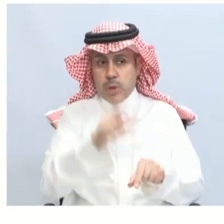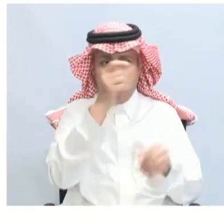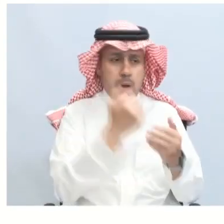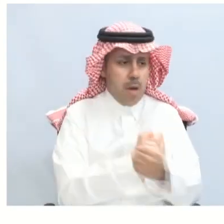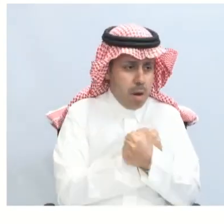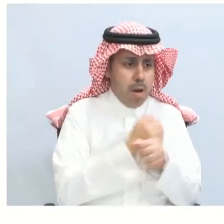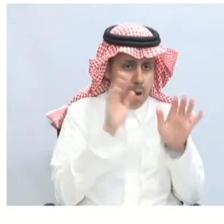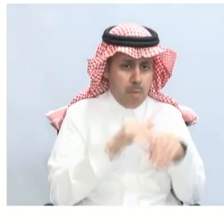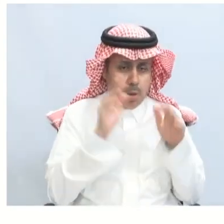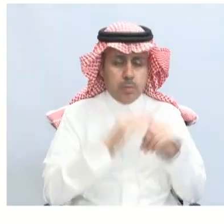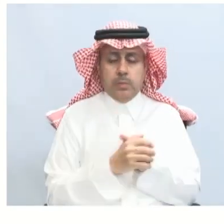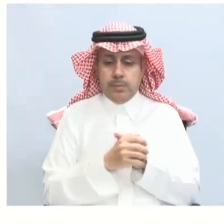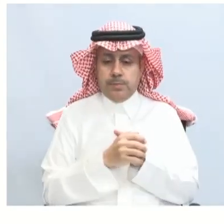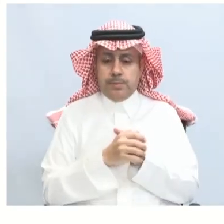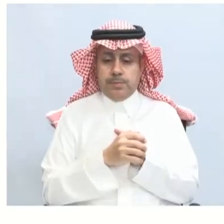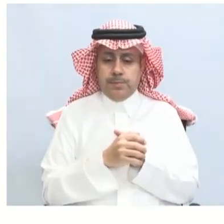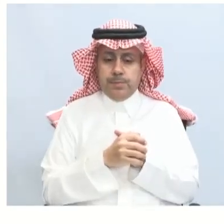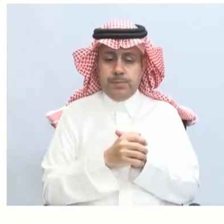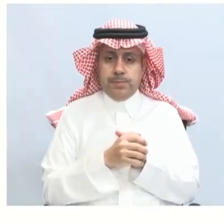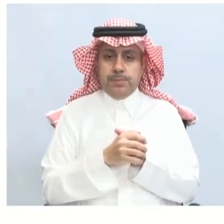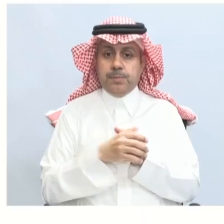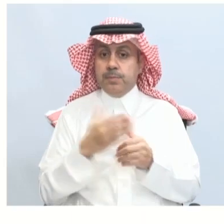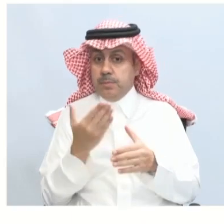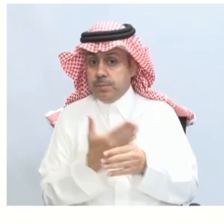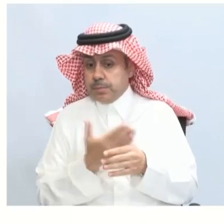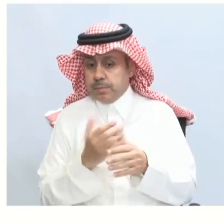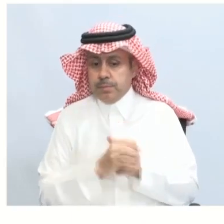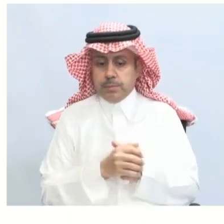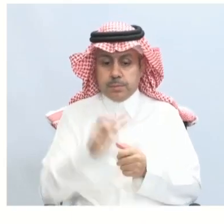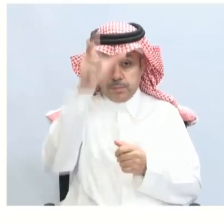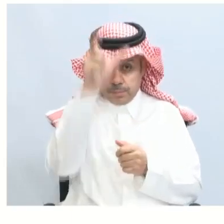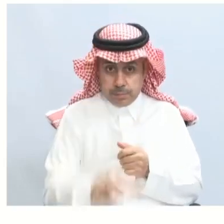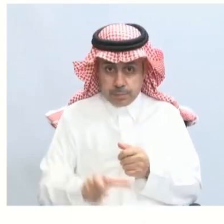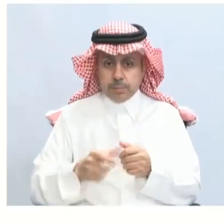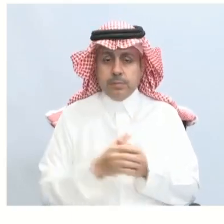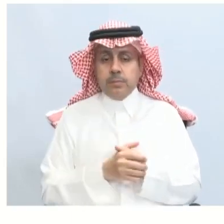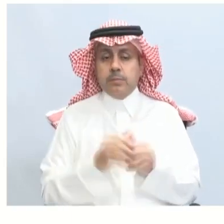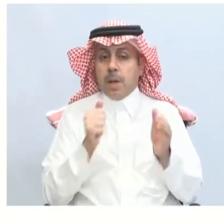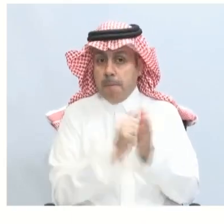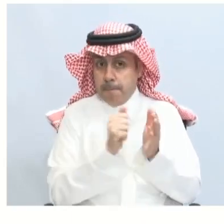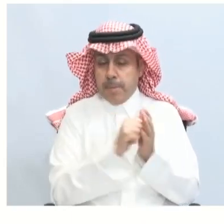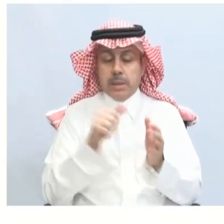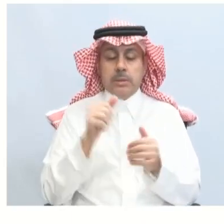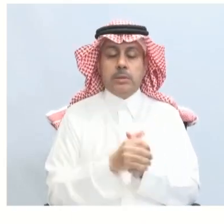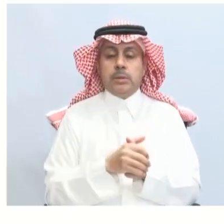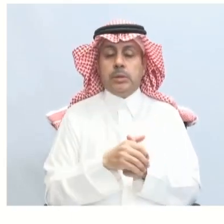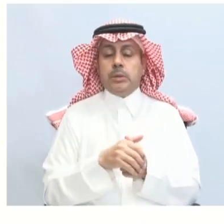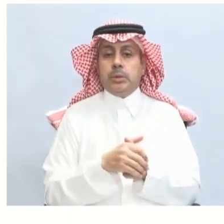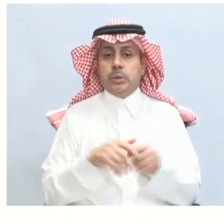له نعيد علل ما معنى كلمه علل اي يذكر السبب ما السبب